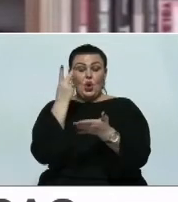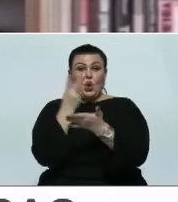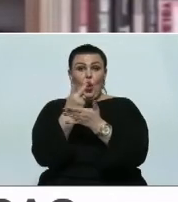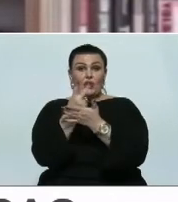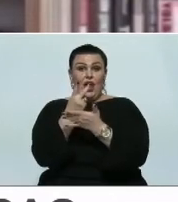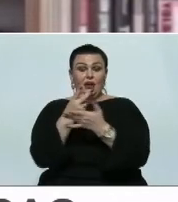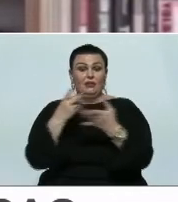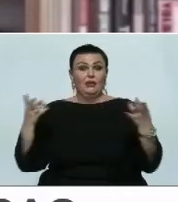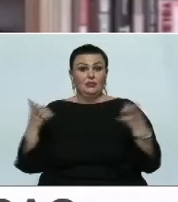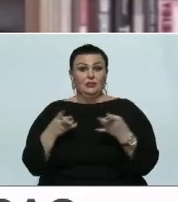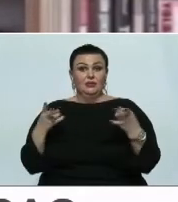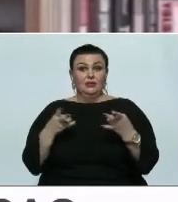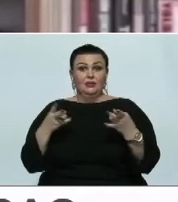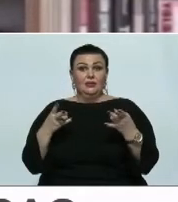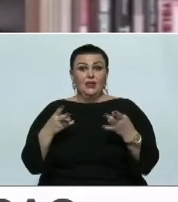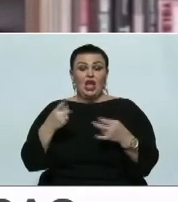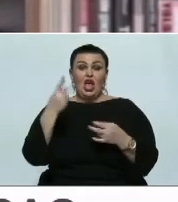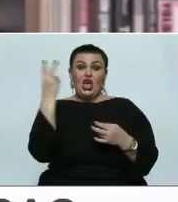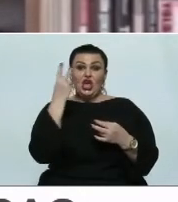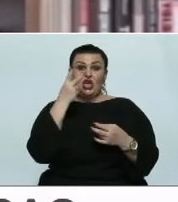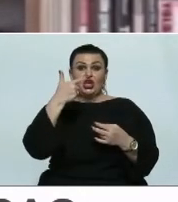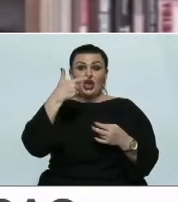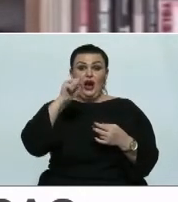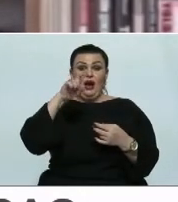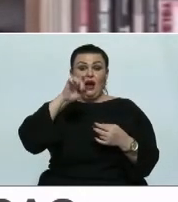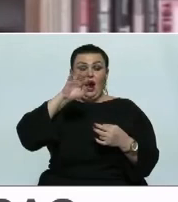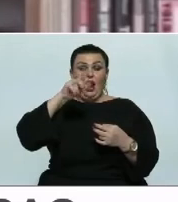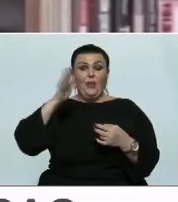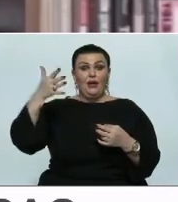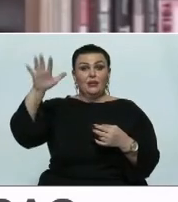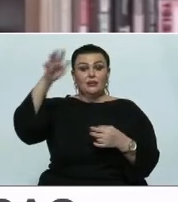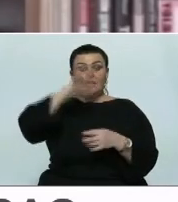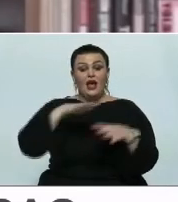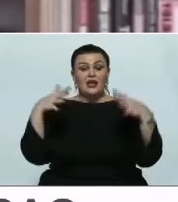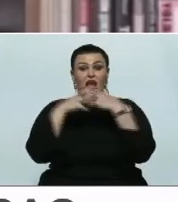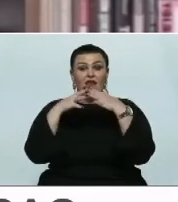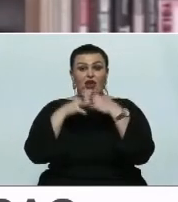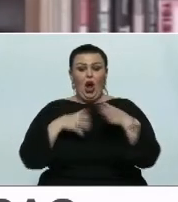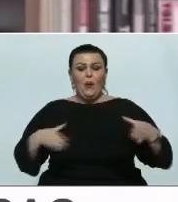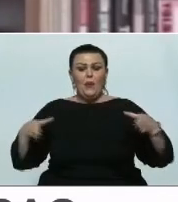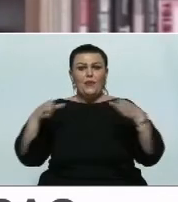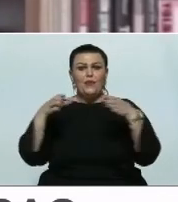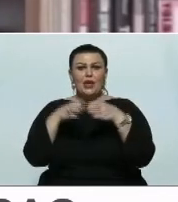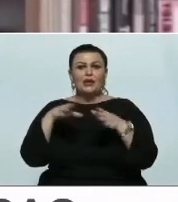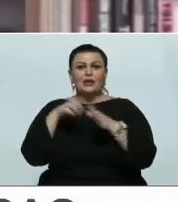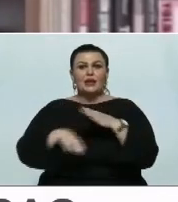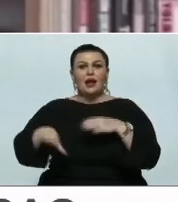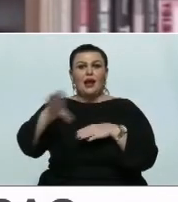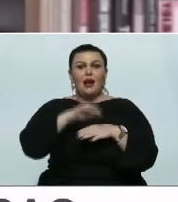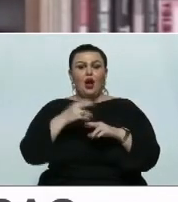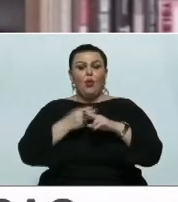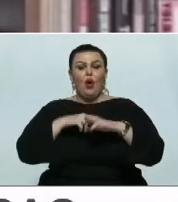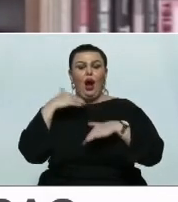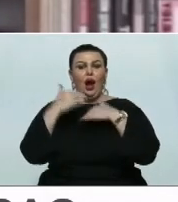gösterilmesidir. Zaten İkinci Karabağ Savaşı'nda da birlik ve beraberlik içerisinde, dayanışma içerisinde bu